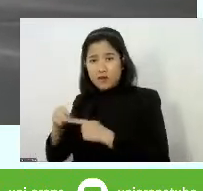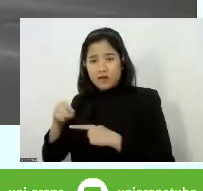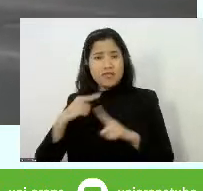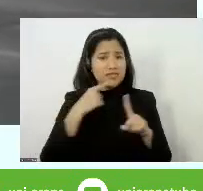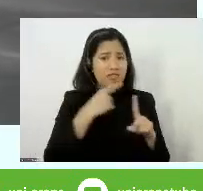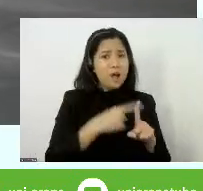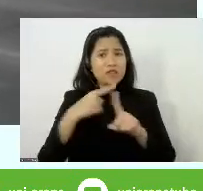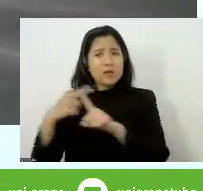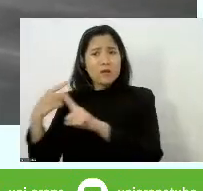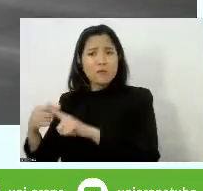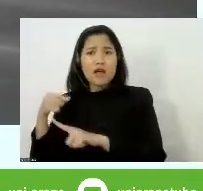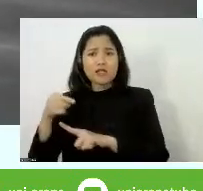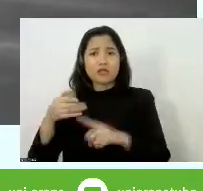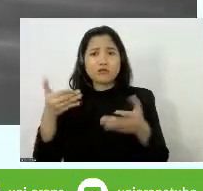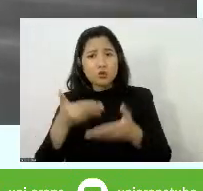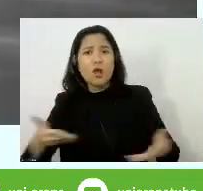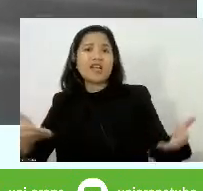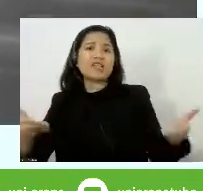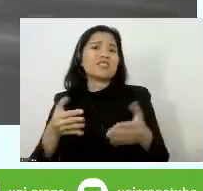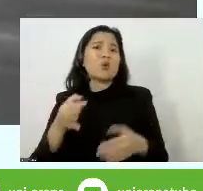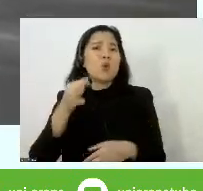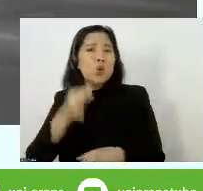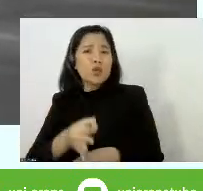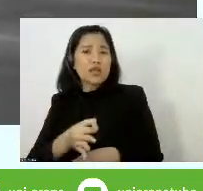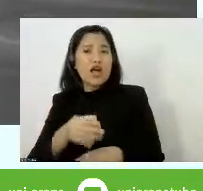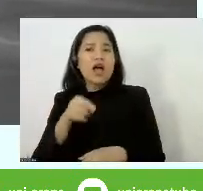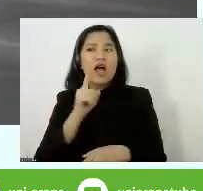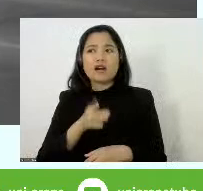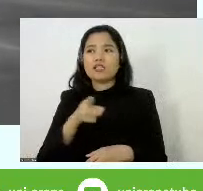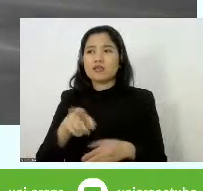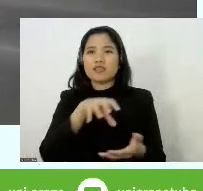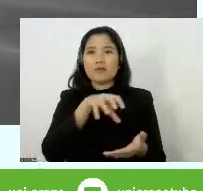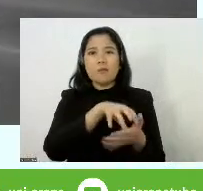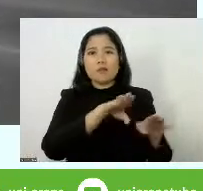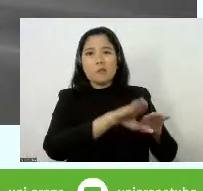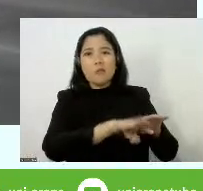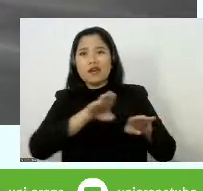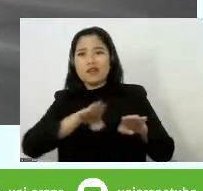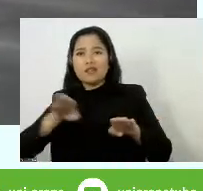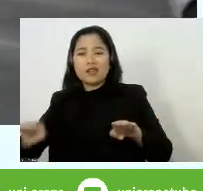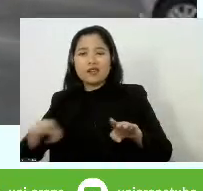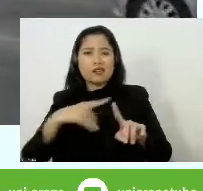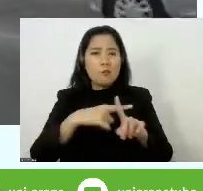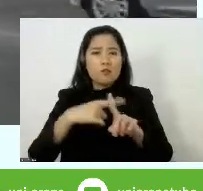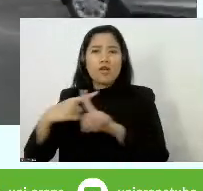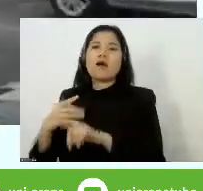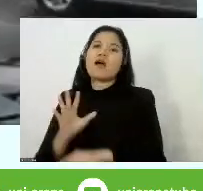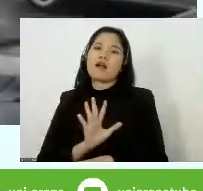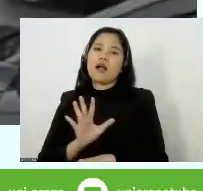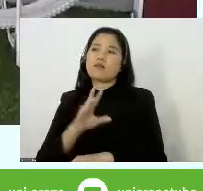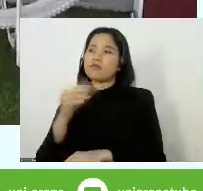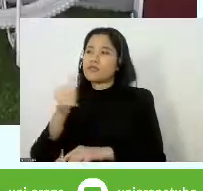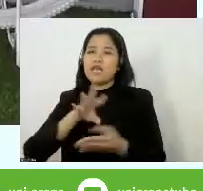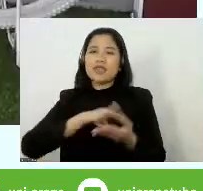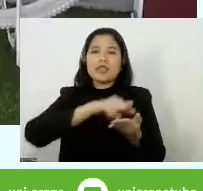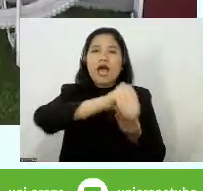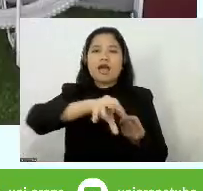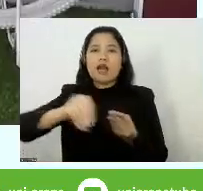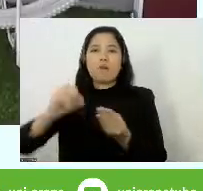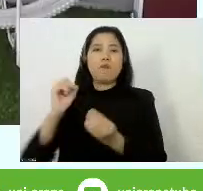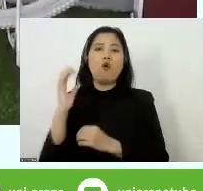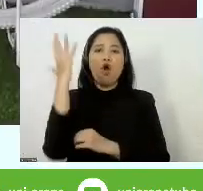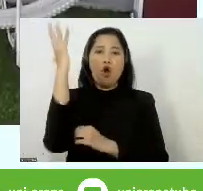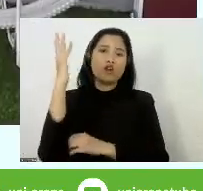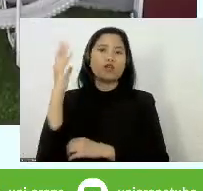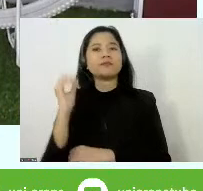gotaan kita tidak membutuhkan banyak tempat untuk parkir kita bisa Tanami pohon betul ya parkiran sepeda akan lebih